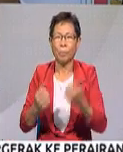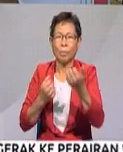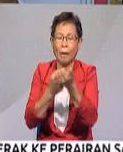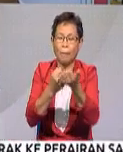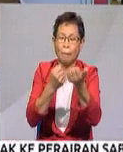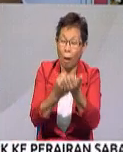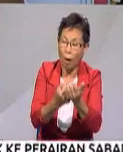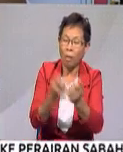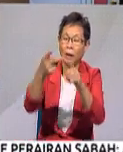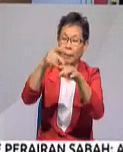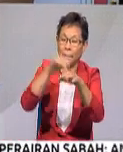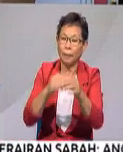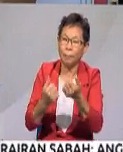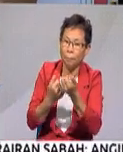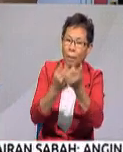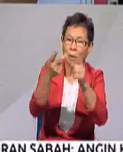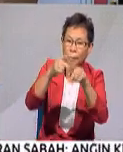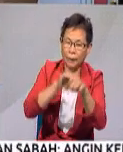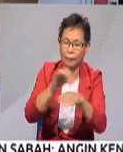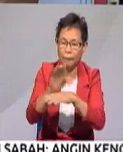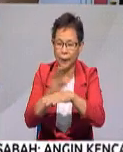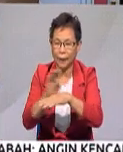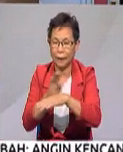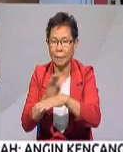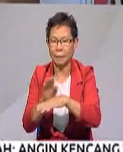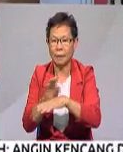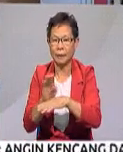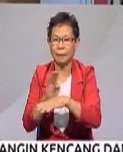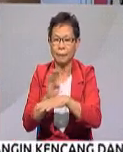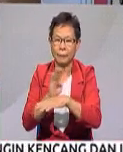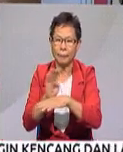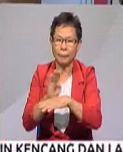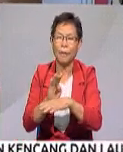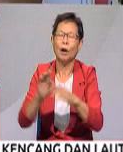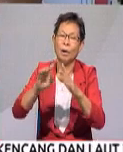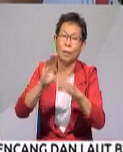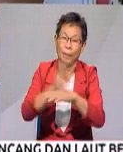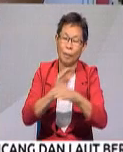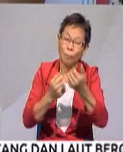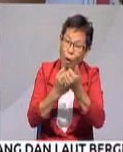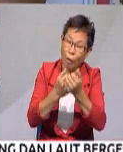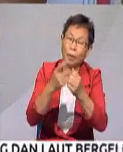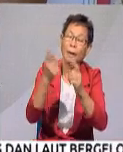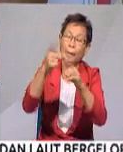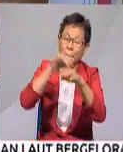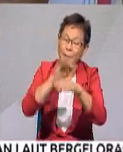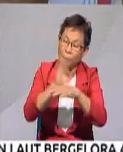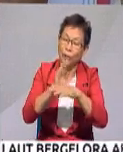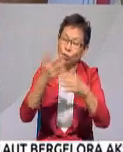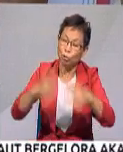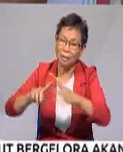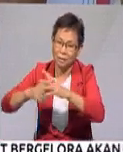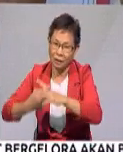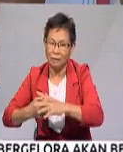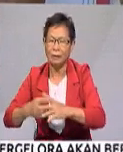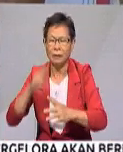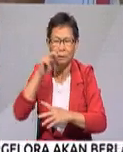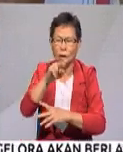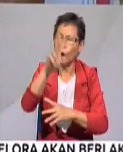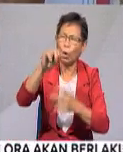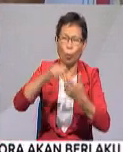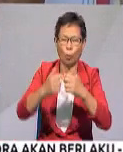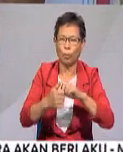kepada jenis-jenis perniagaan yang tidak mereka mulakan. Jadi tak mungkin saya lihat tidak ada masalah kerana bukan